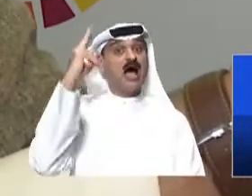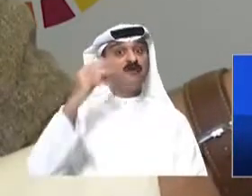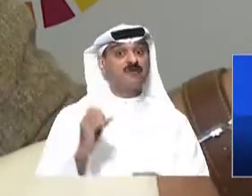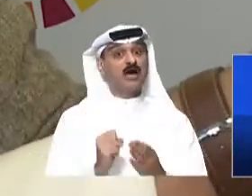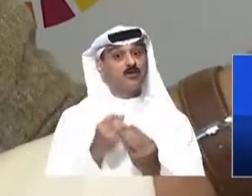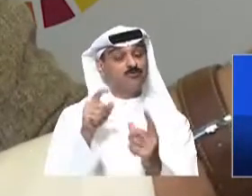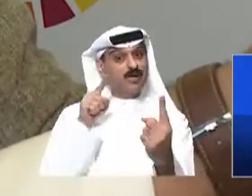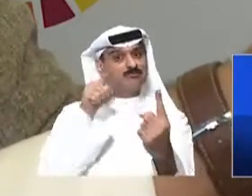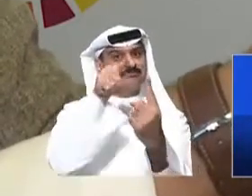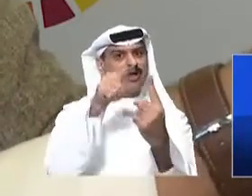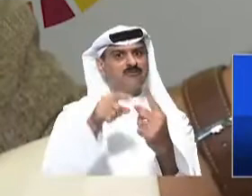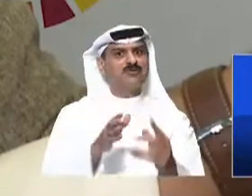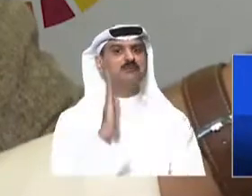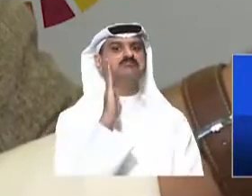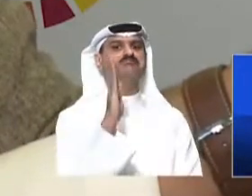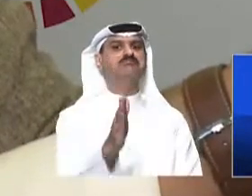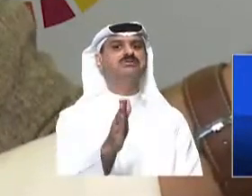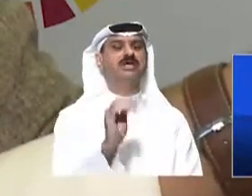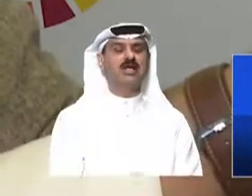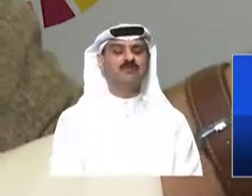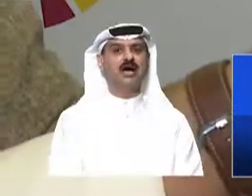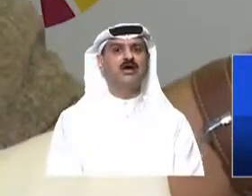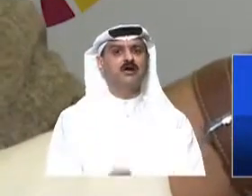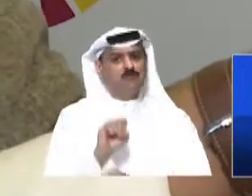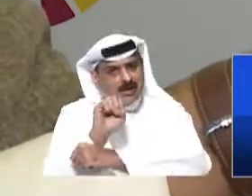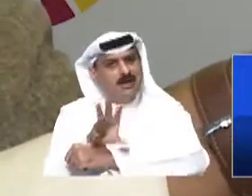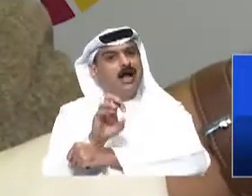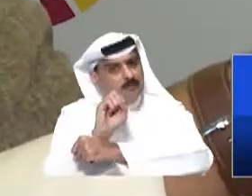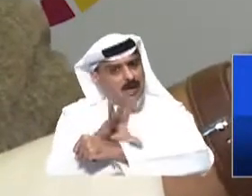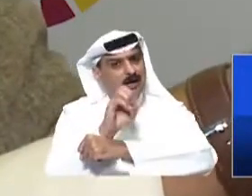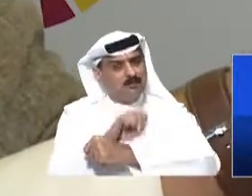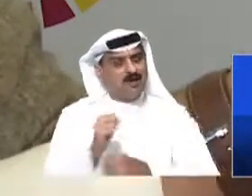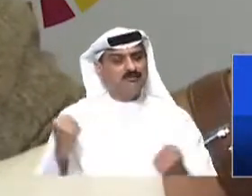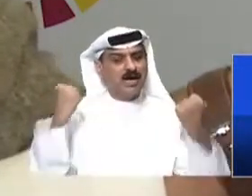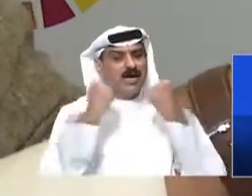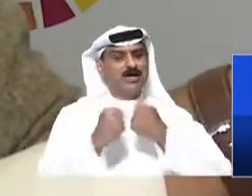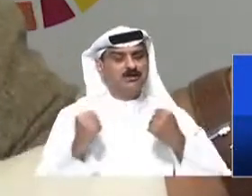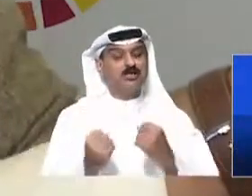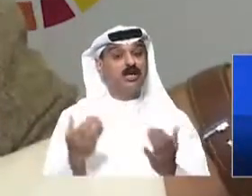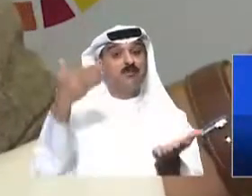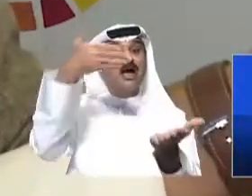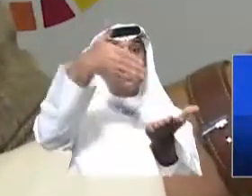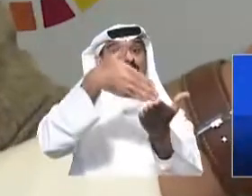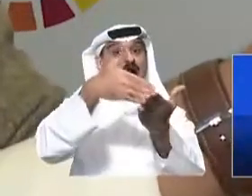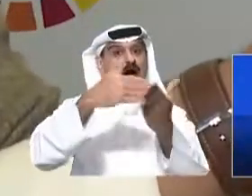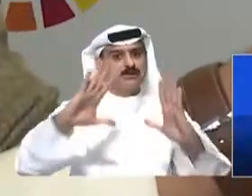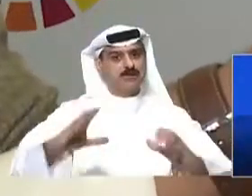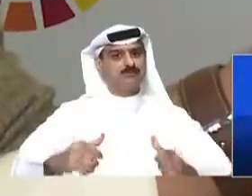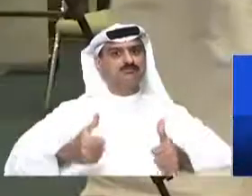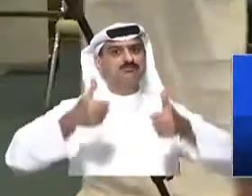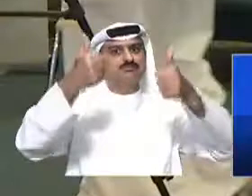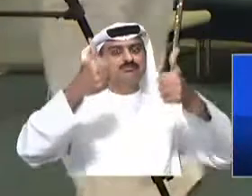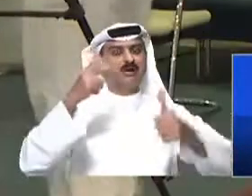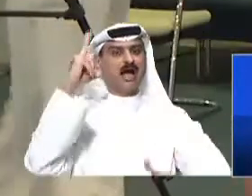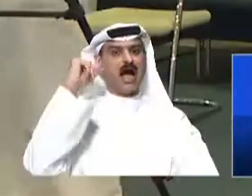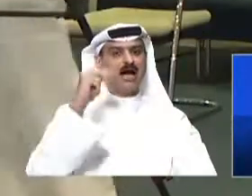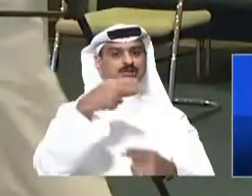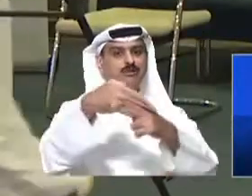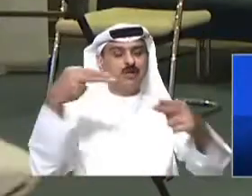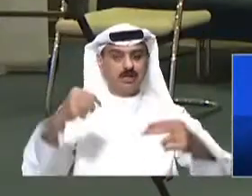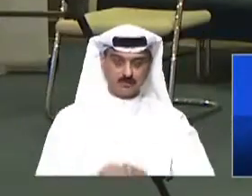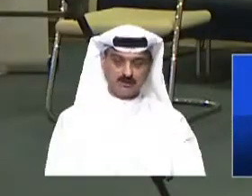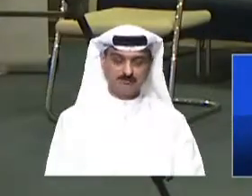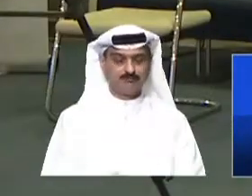أحلامهم إن بالطريقة الصحيحة بالتأهيل والتدريب على أساس إنه يوصلون بالمستوى اللي تحتاجه الدولة. أعمل على دعم